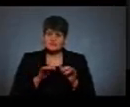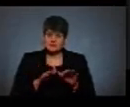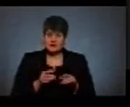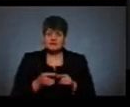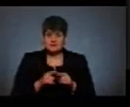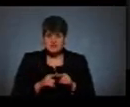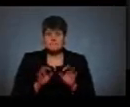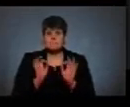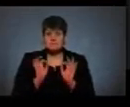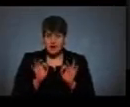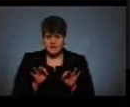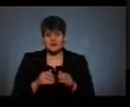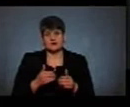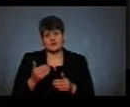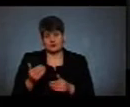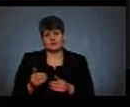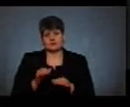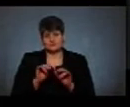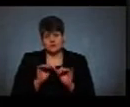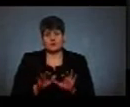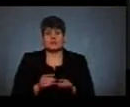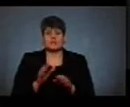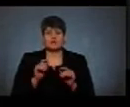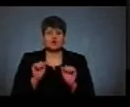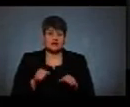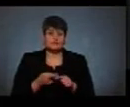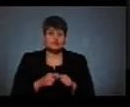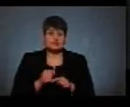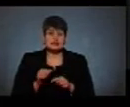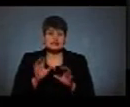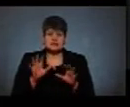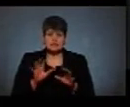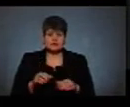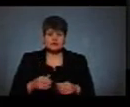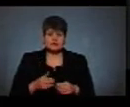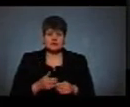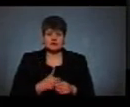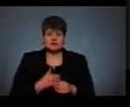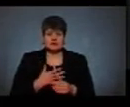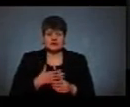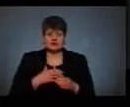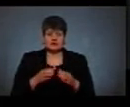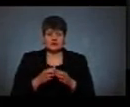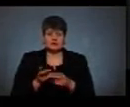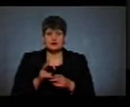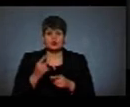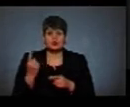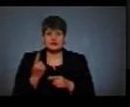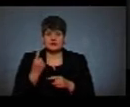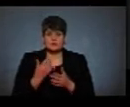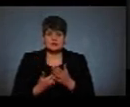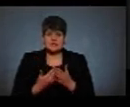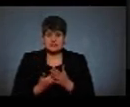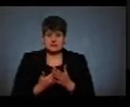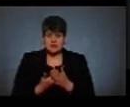це абсолютно правильний крок, і я думаю, що, можливо, цей закон стимулює наші громади вже нарешті прийти до того єдиного зразка,